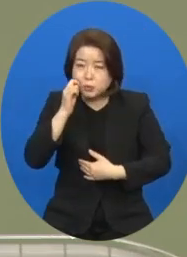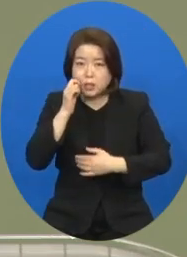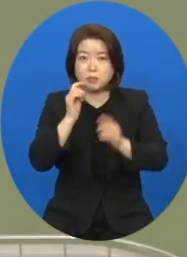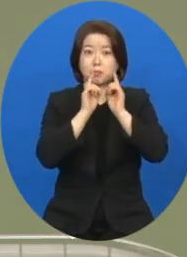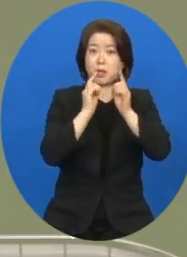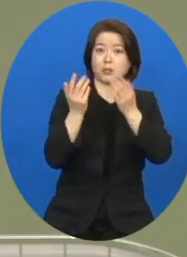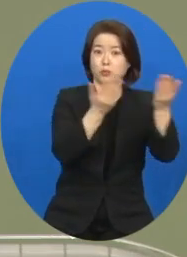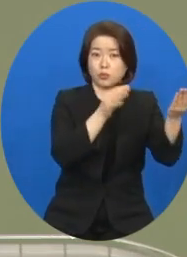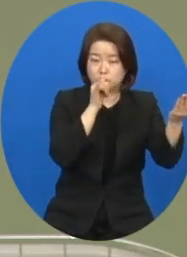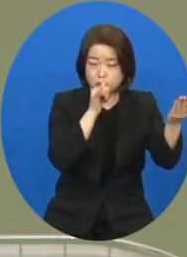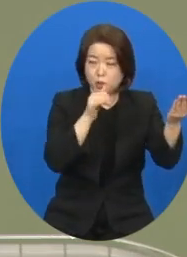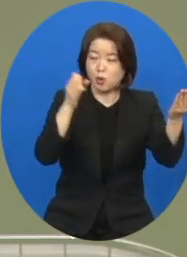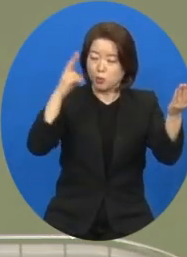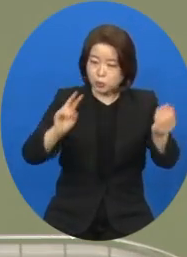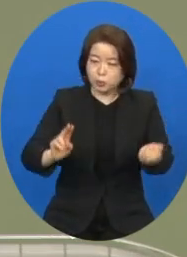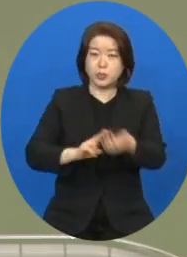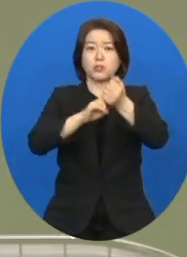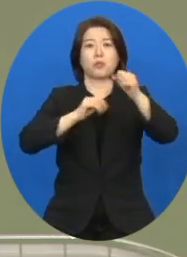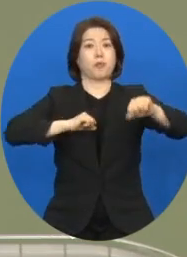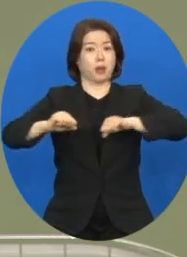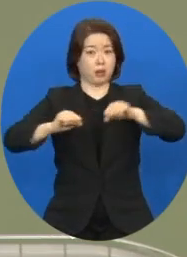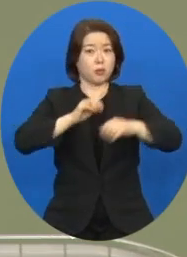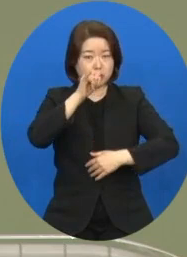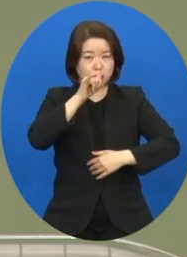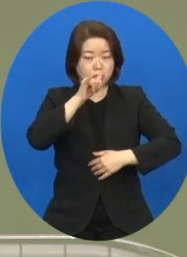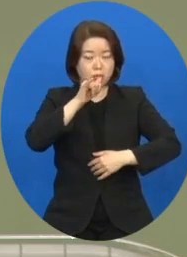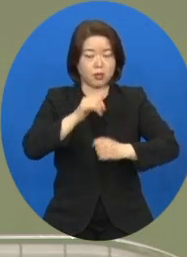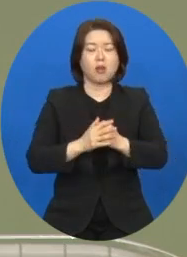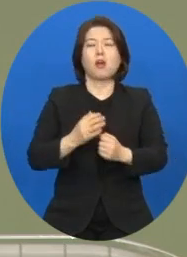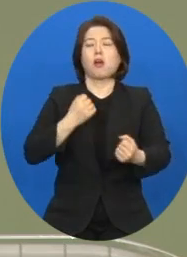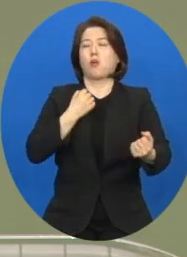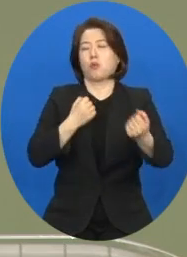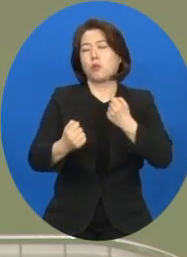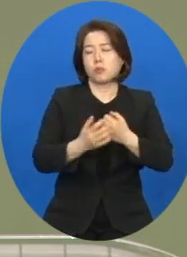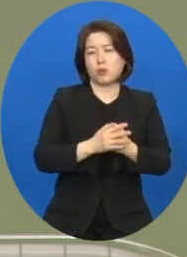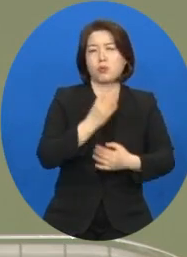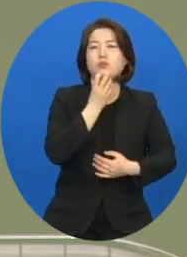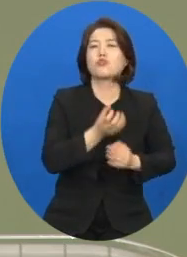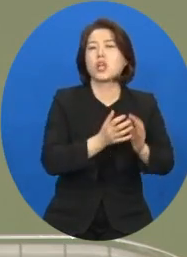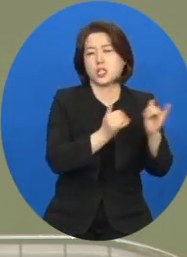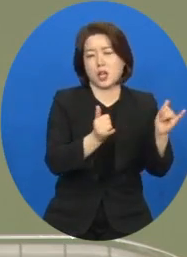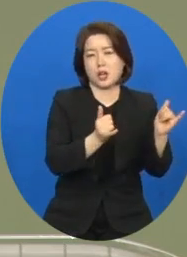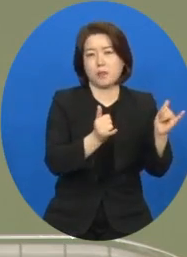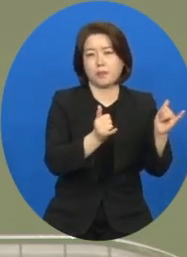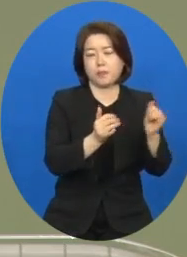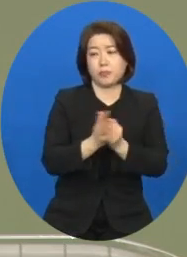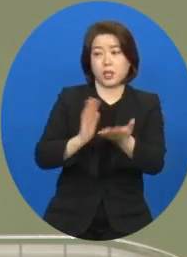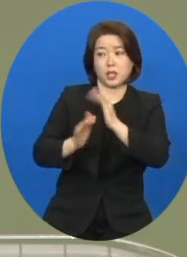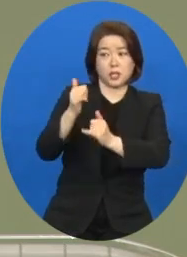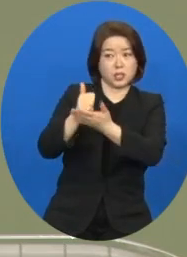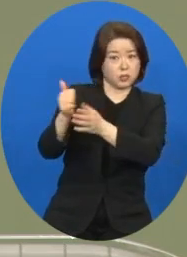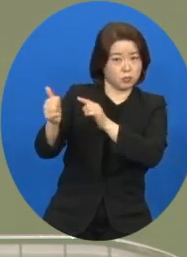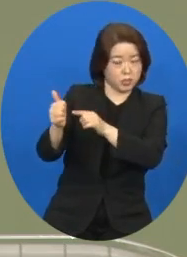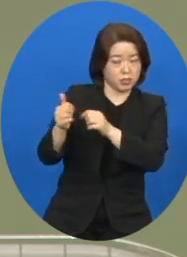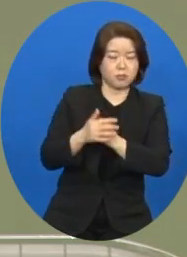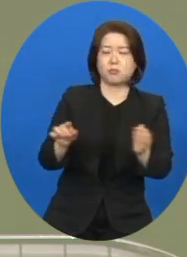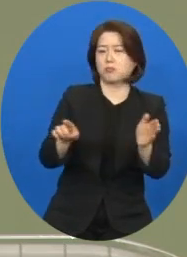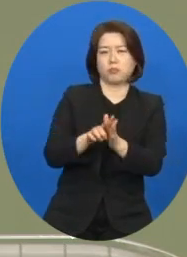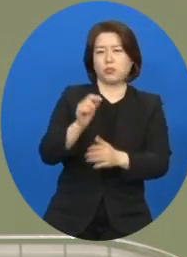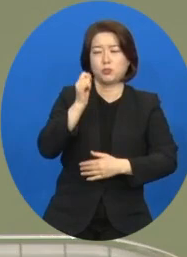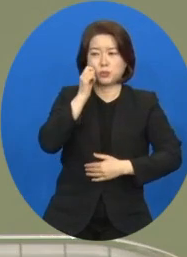또 그런 기적을 행하셨어요. 그럼에도 불구하고 유대인들은 예수님을 믿지